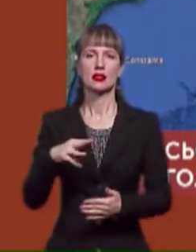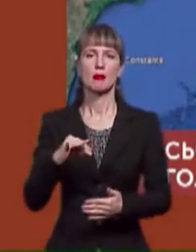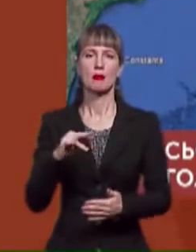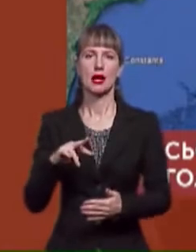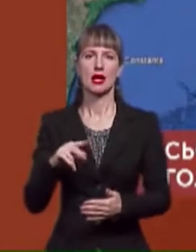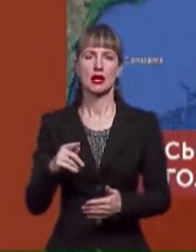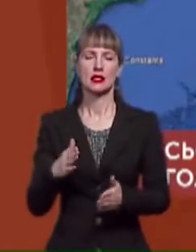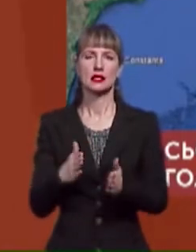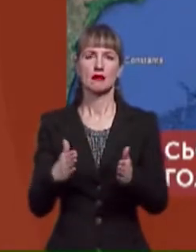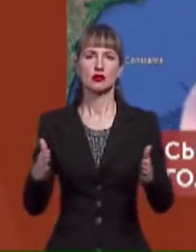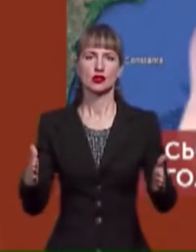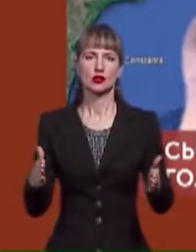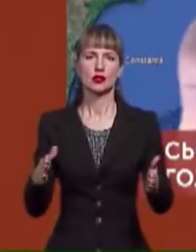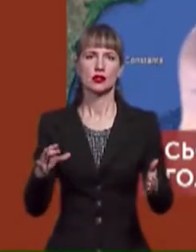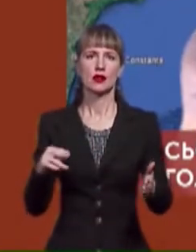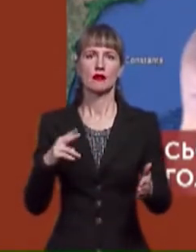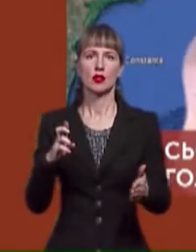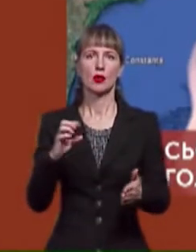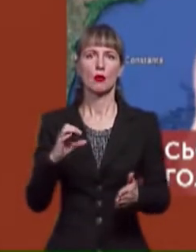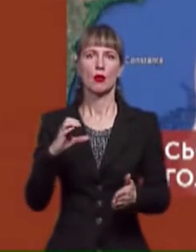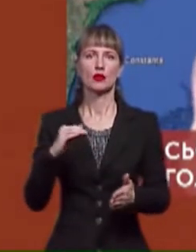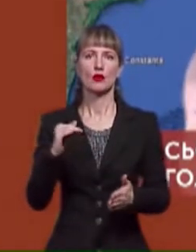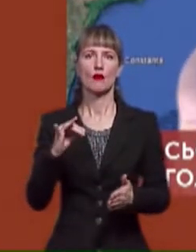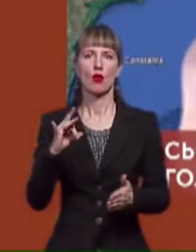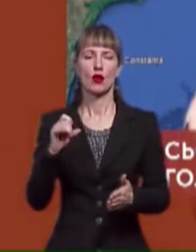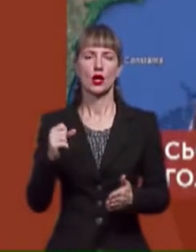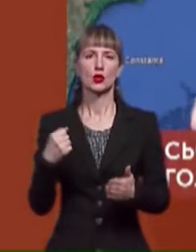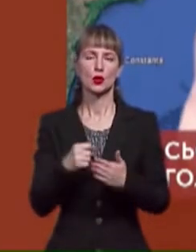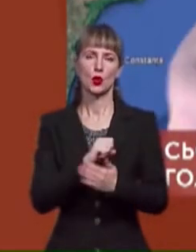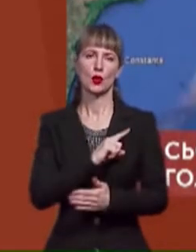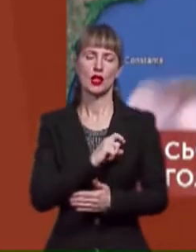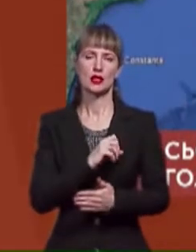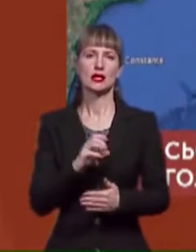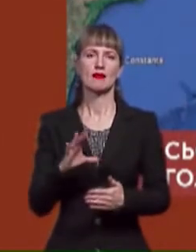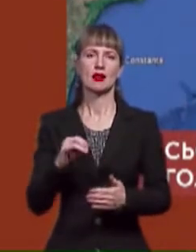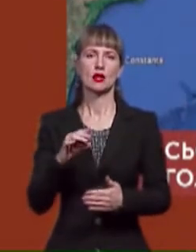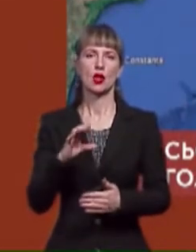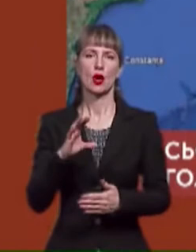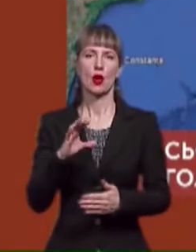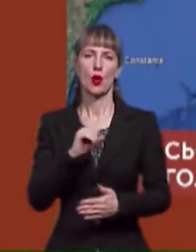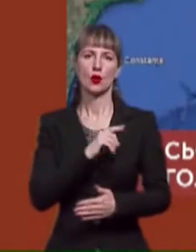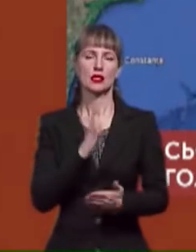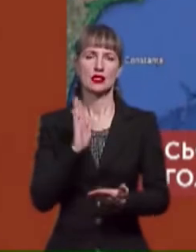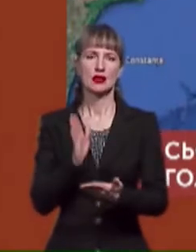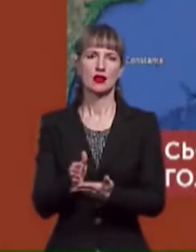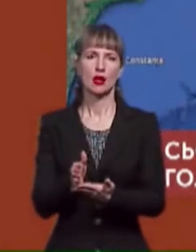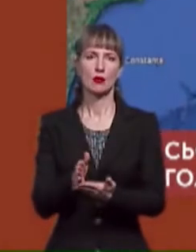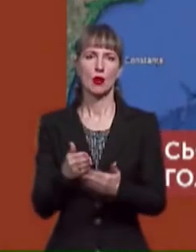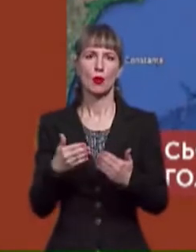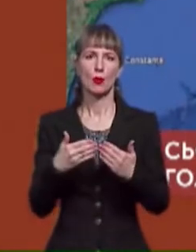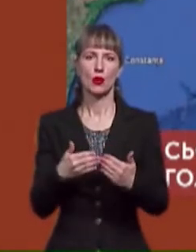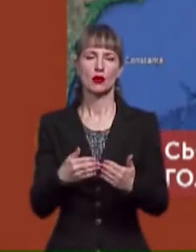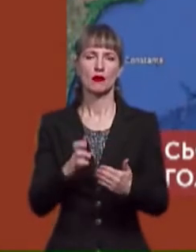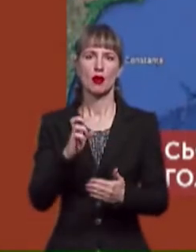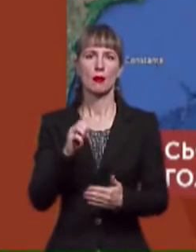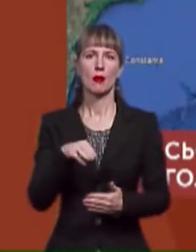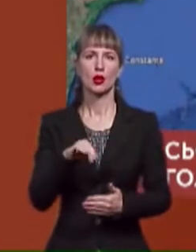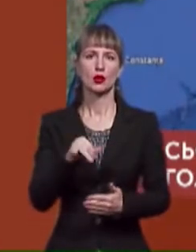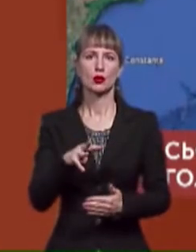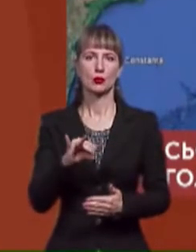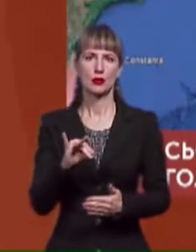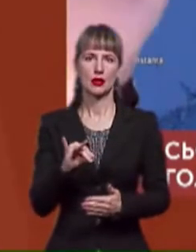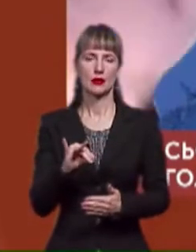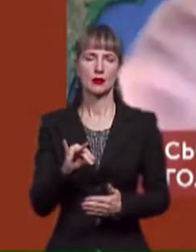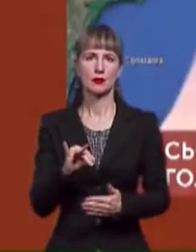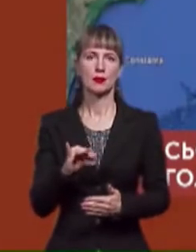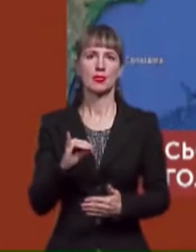завширшки, від Босфора до Одеси, і від Одеси в напрямку Поті-Батумі.